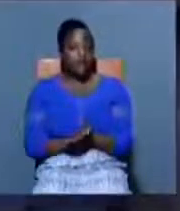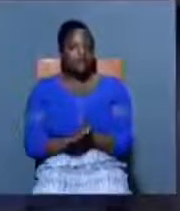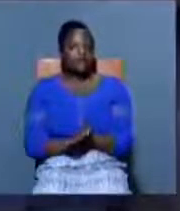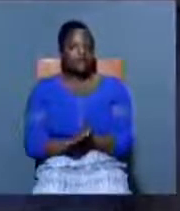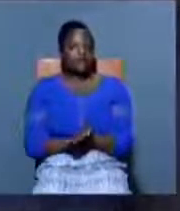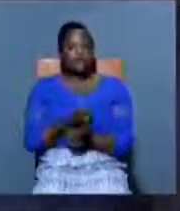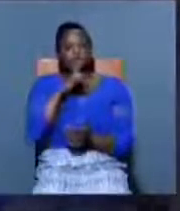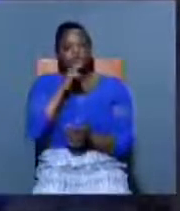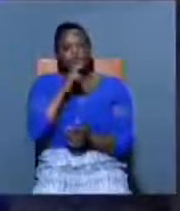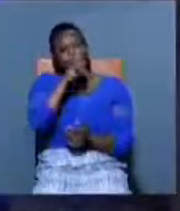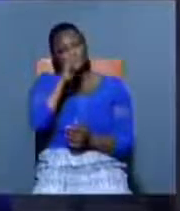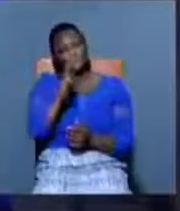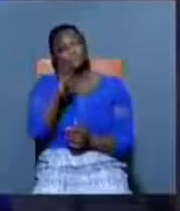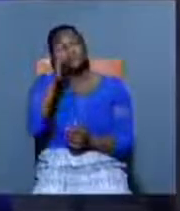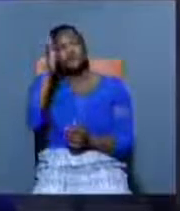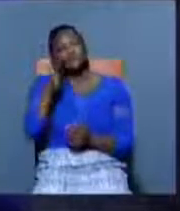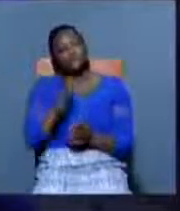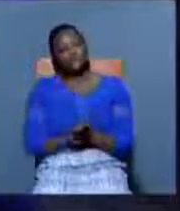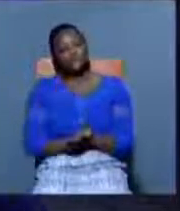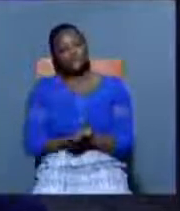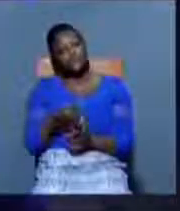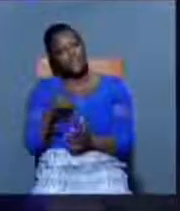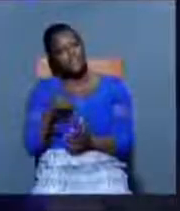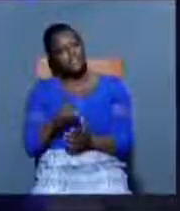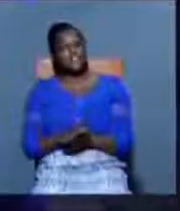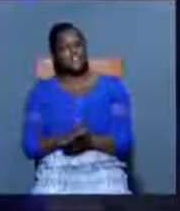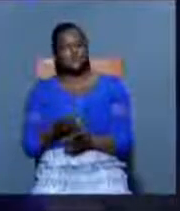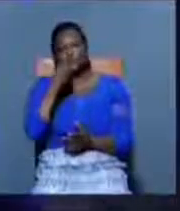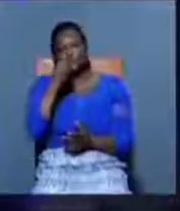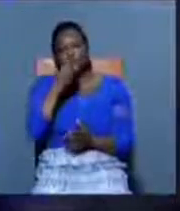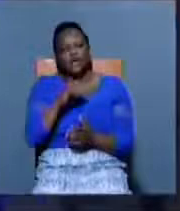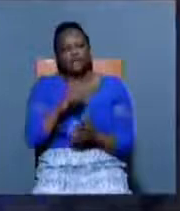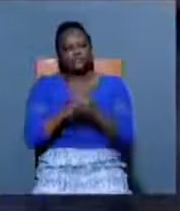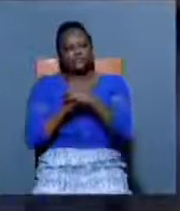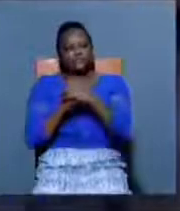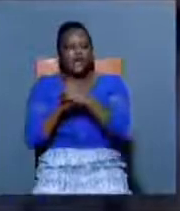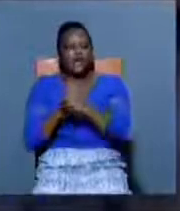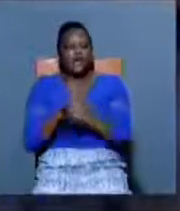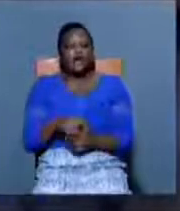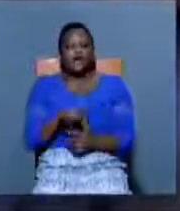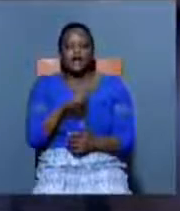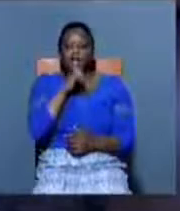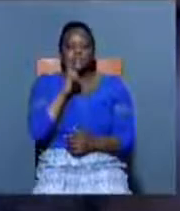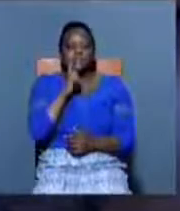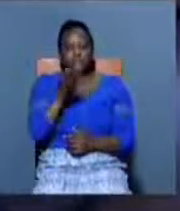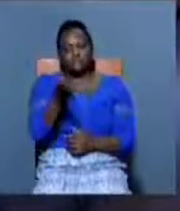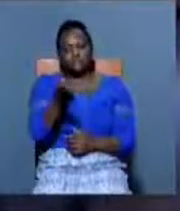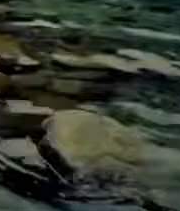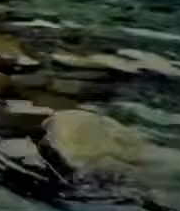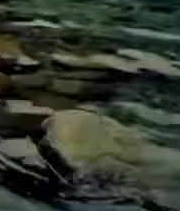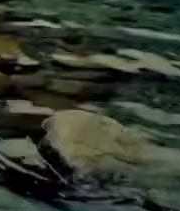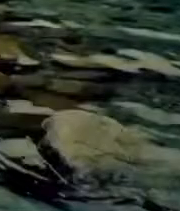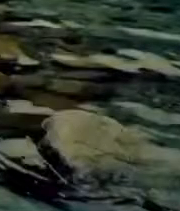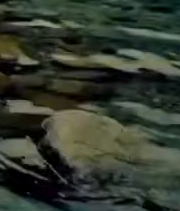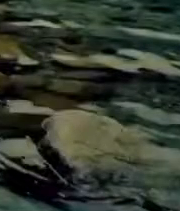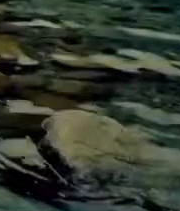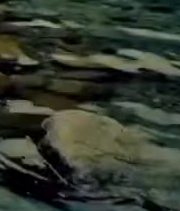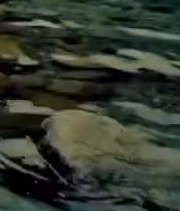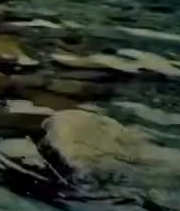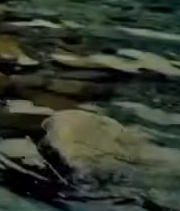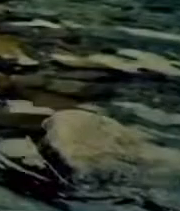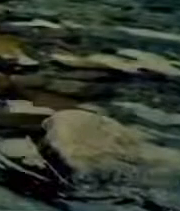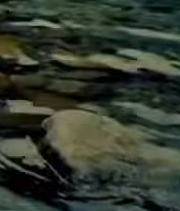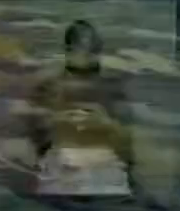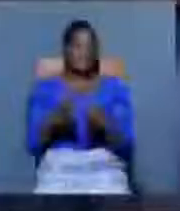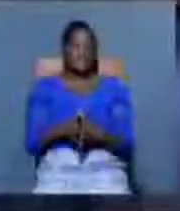mwanaume alipoulizwa na Mungu, kwa nini umekula tunda? Mwanaume alimwambia Mungu hivi, ni huyu mwanamke uliyenipatia. Ile